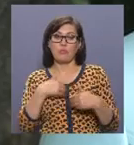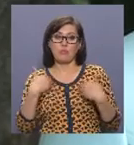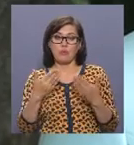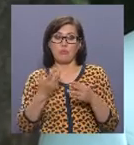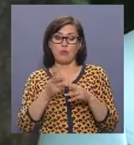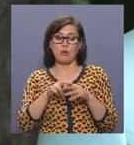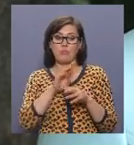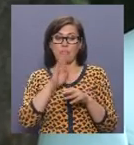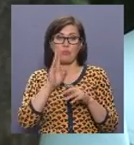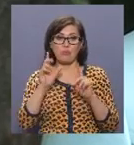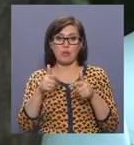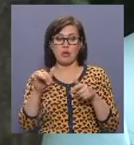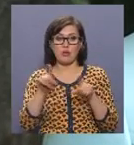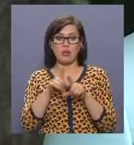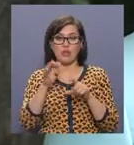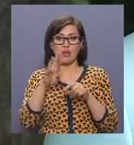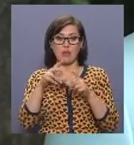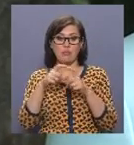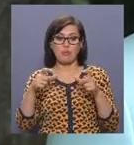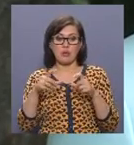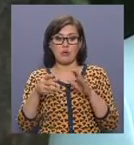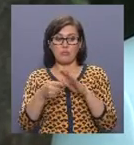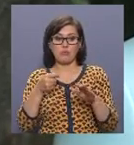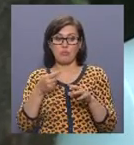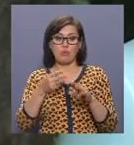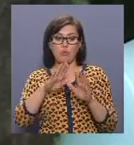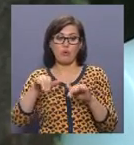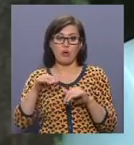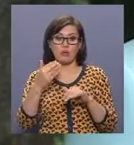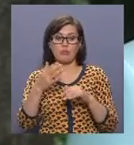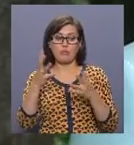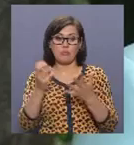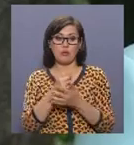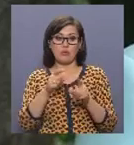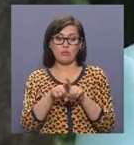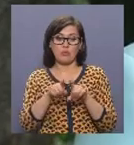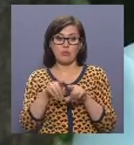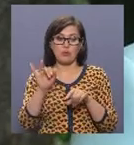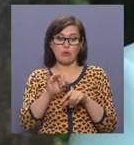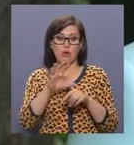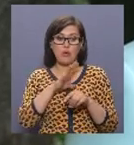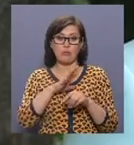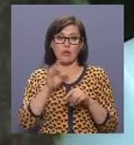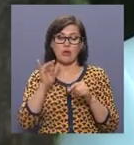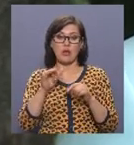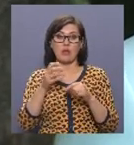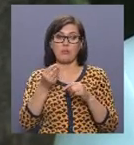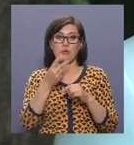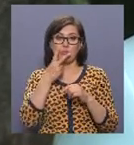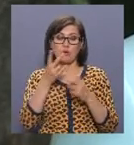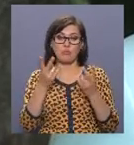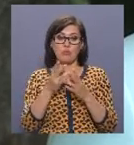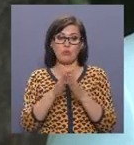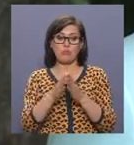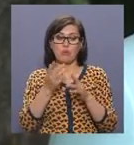оған көнген. Алаяқтар лотерея билетін суырып шығарады. Содан кейін сіз міне ұттыңыз депті. Бірақ оған кепілдік ретінде ақшасын көрсетуді